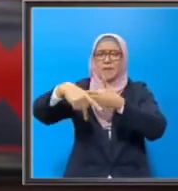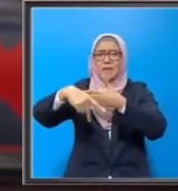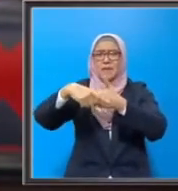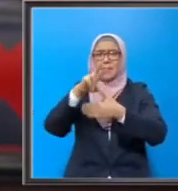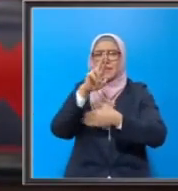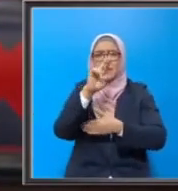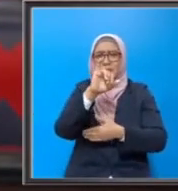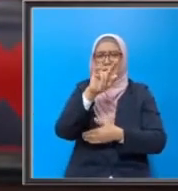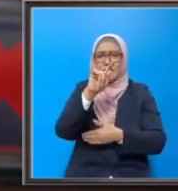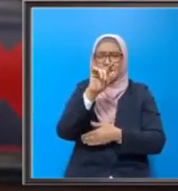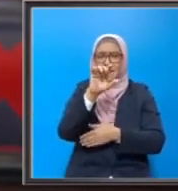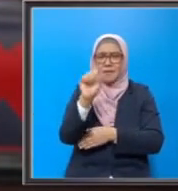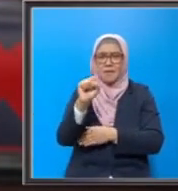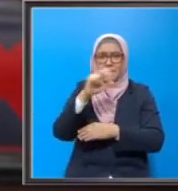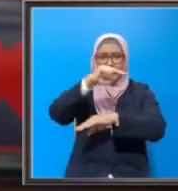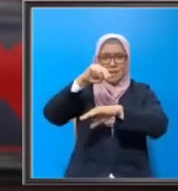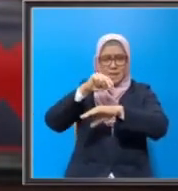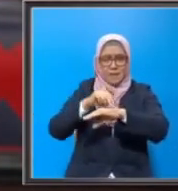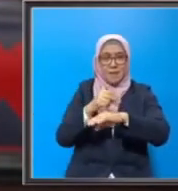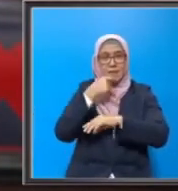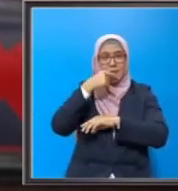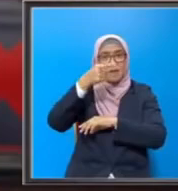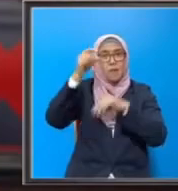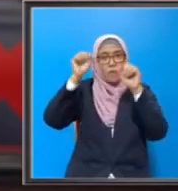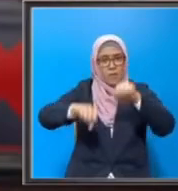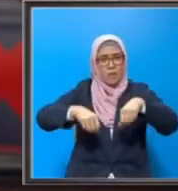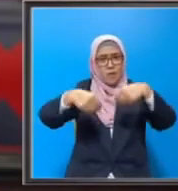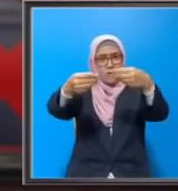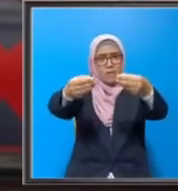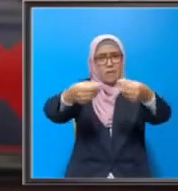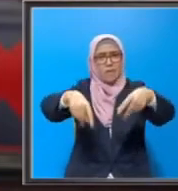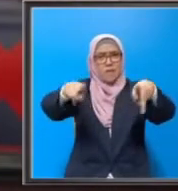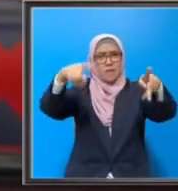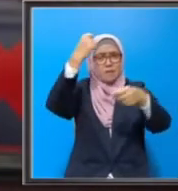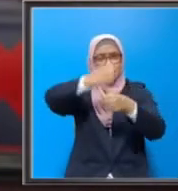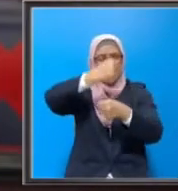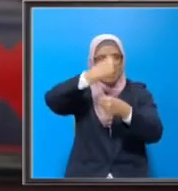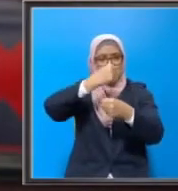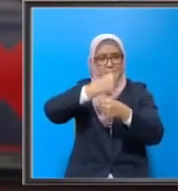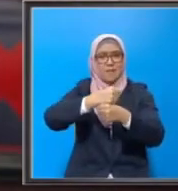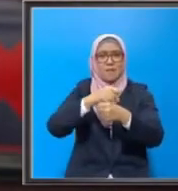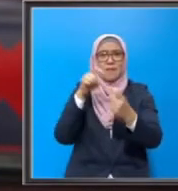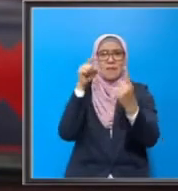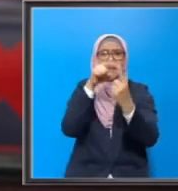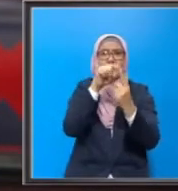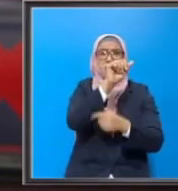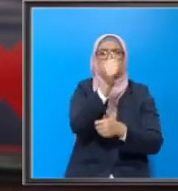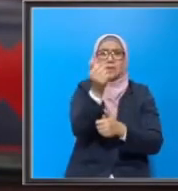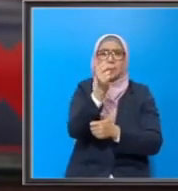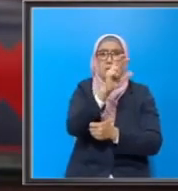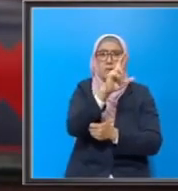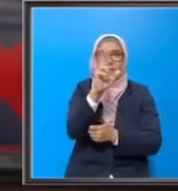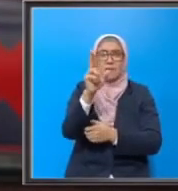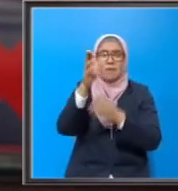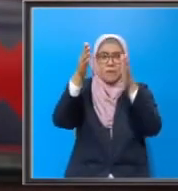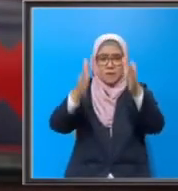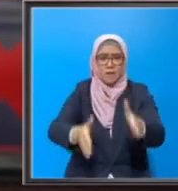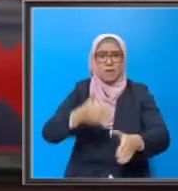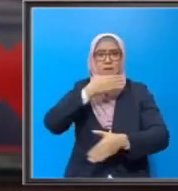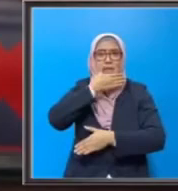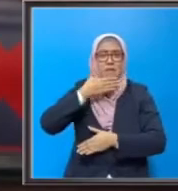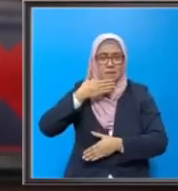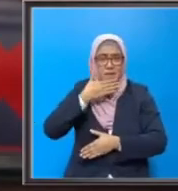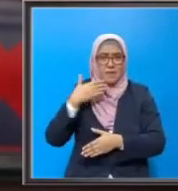nasional yang dikatakan dapat memberi peluang pekerjaan kepada 10.000 beliau di negara ini telah